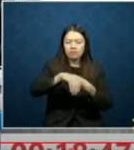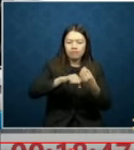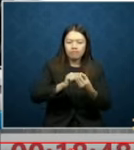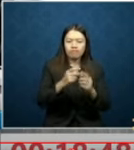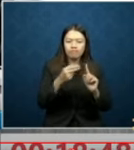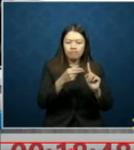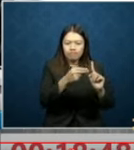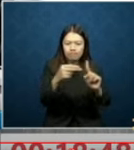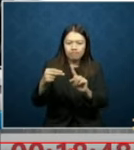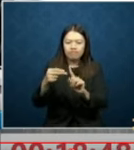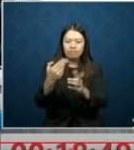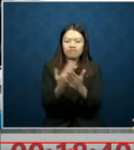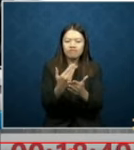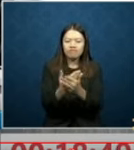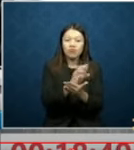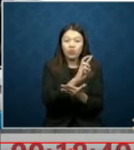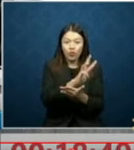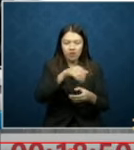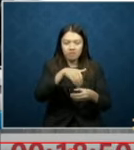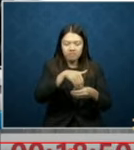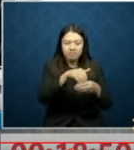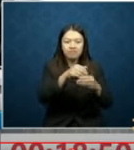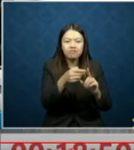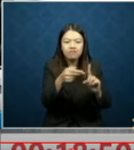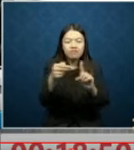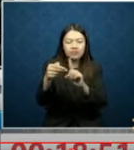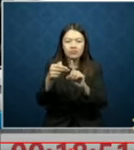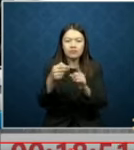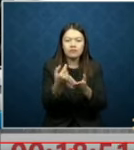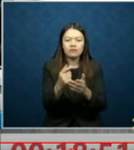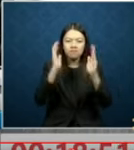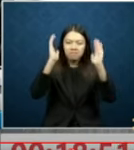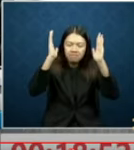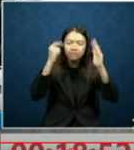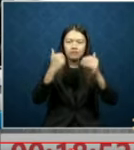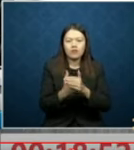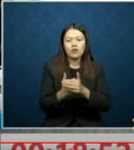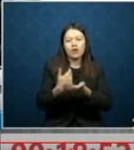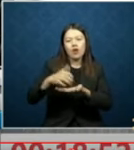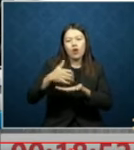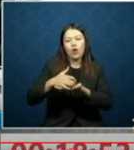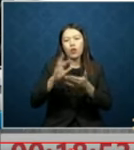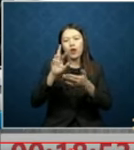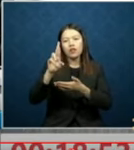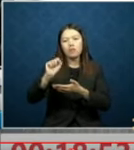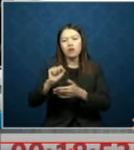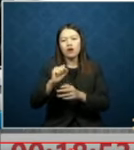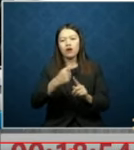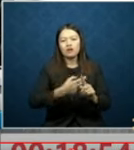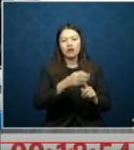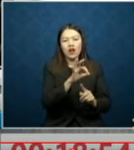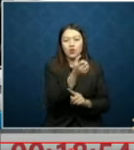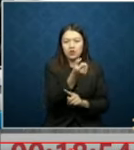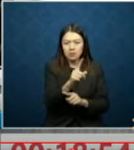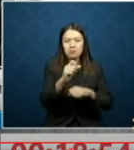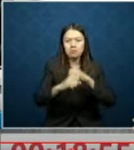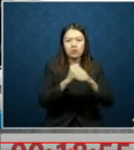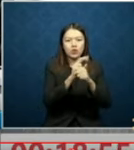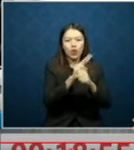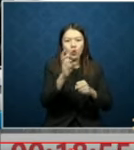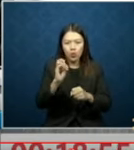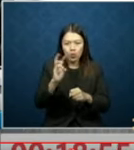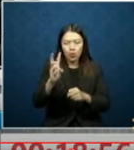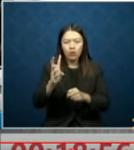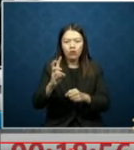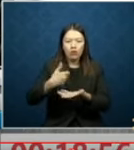บาทผ่านกระเป๋าเงินดิจิตอลในช่วงหาเสียงกับการแถลงนโยบายต่อรัฐสภา11กันยา66และการ